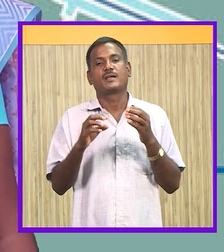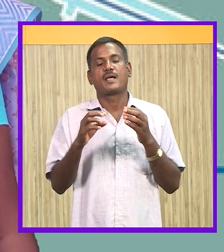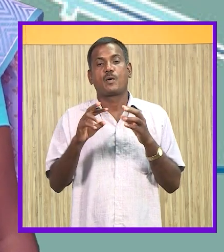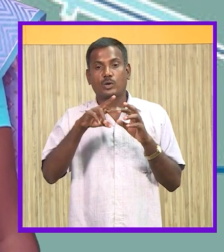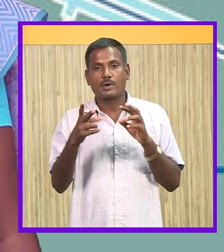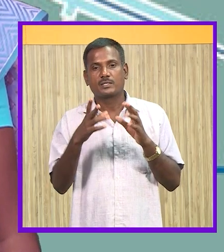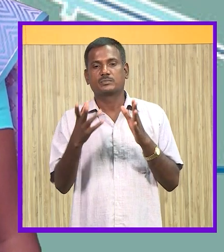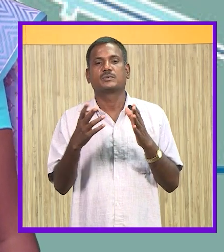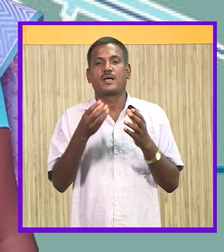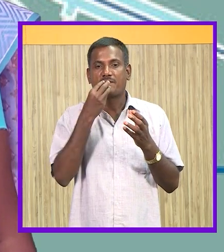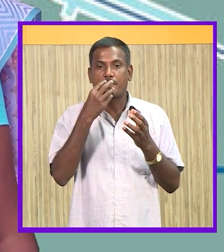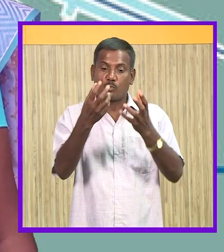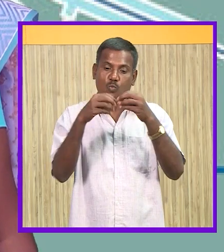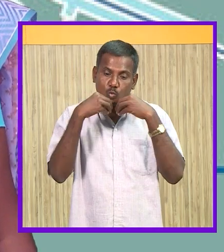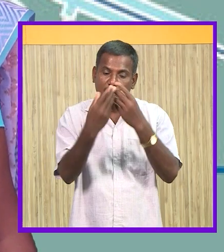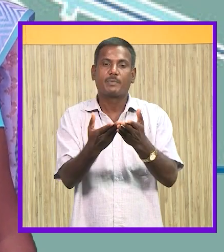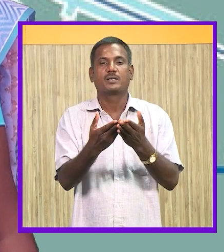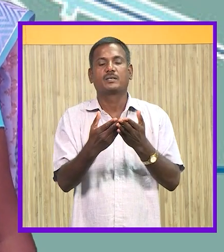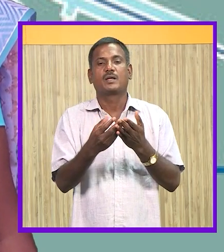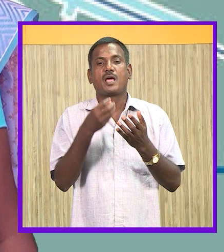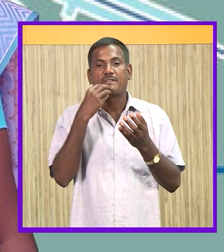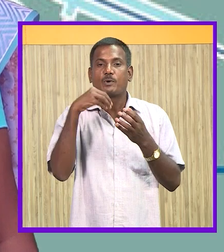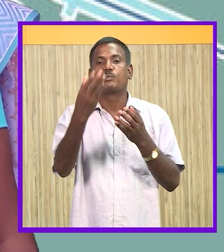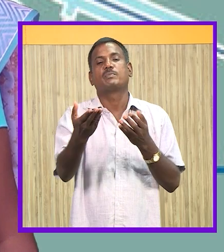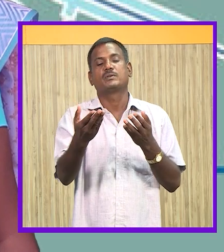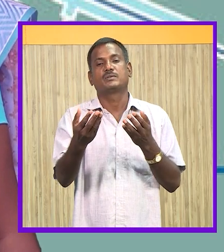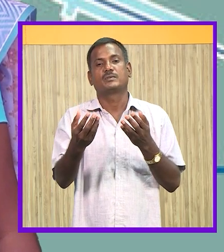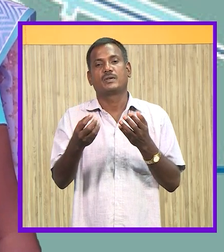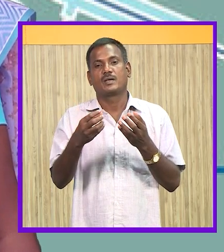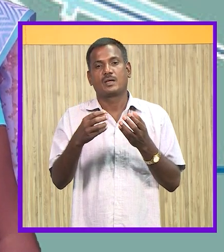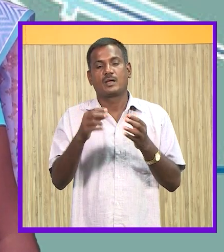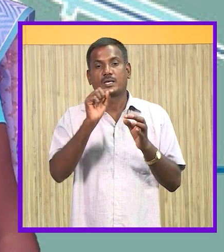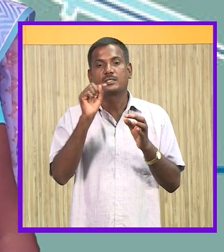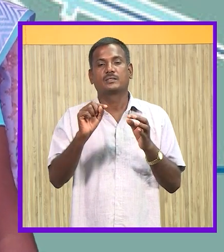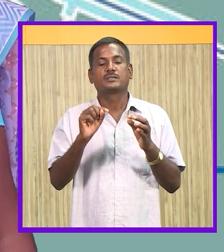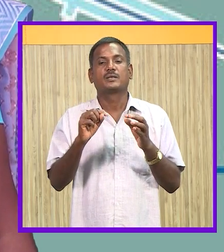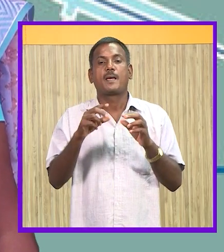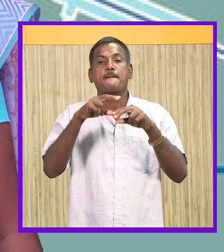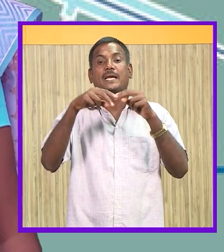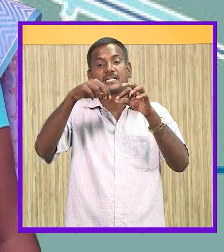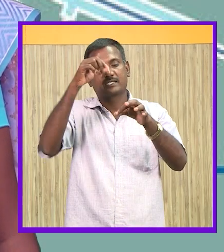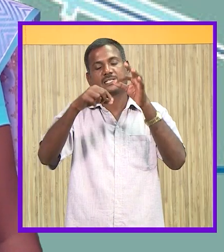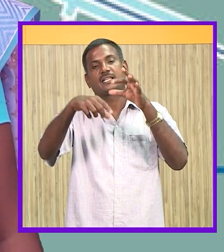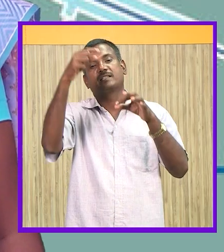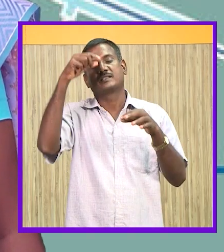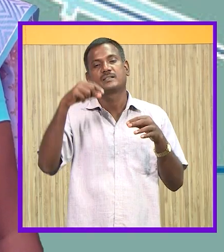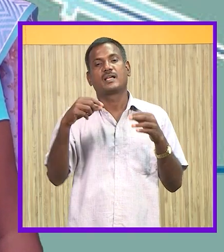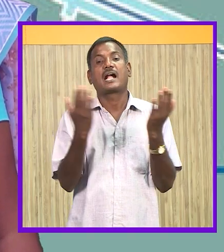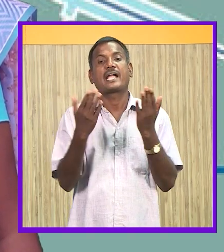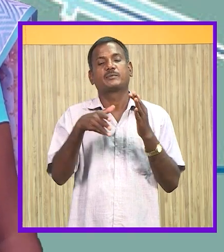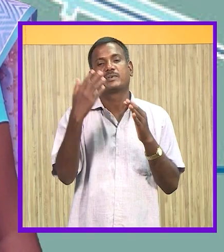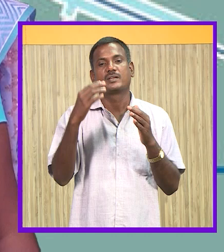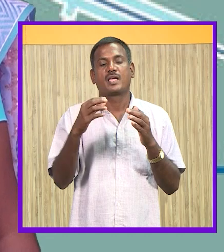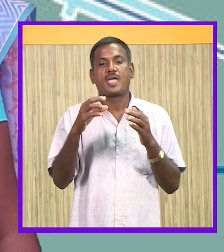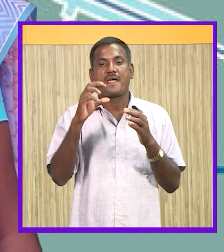ஒரு மாற்றத்தின் போது வெப்பம் உமிழப்பட்டால் வெப்ப உமிழ் மாற்றமாகும். எடுத்துக்காட்டு மெக்னீசியம் நாடா எரிதல்.